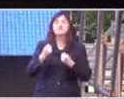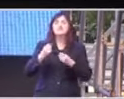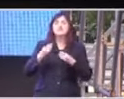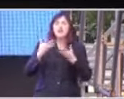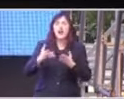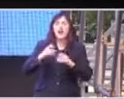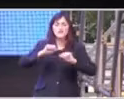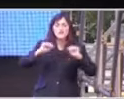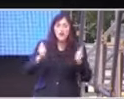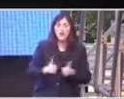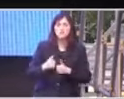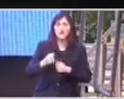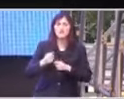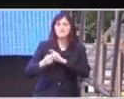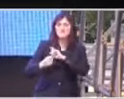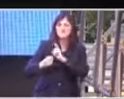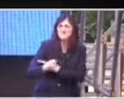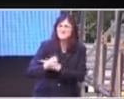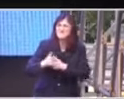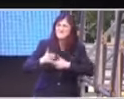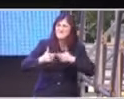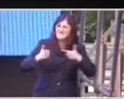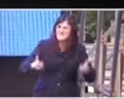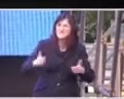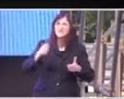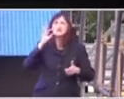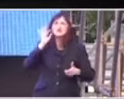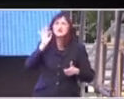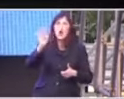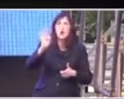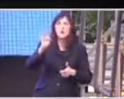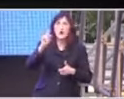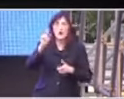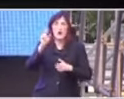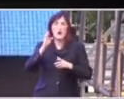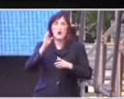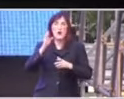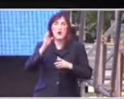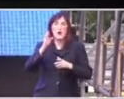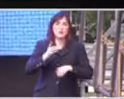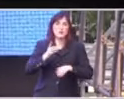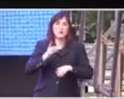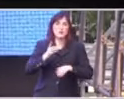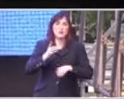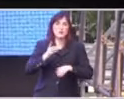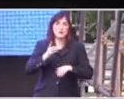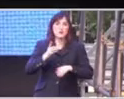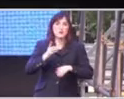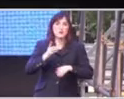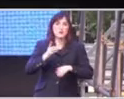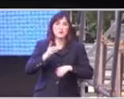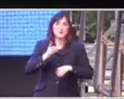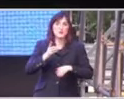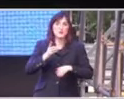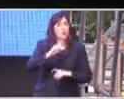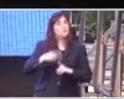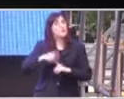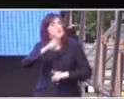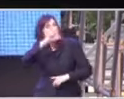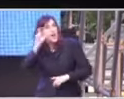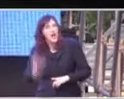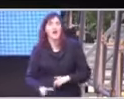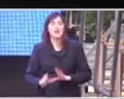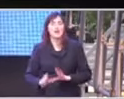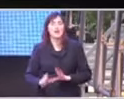partito in Italia perché perché noi abbiamo dalla nostra parte le ragioni della storia Le ragioni del futuro non